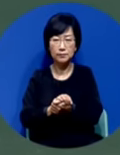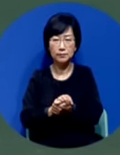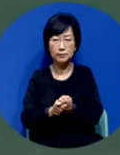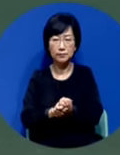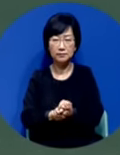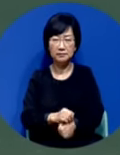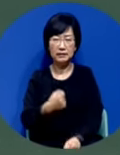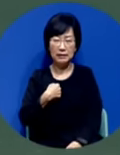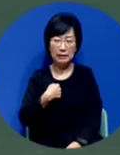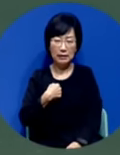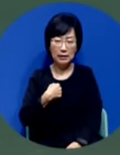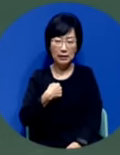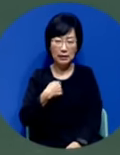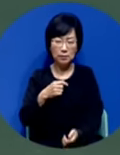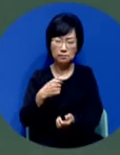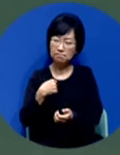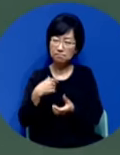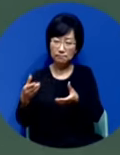이랬거든요.